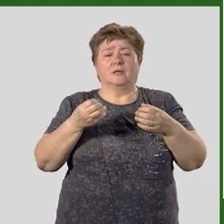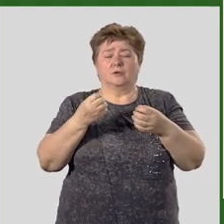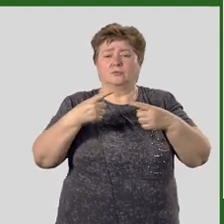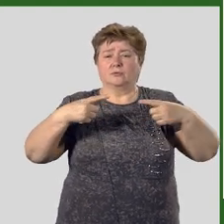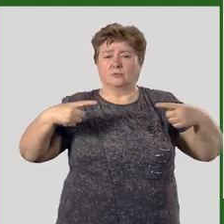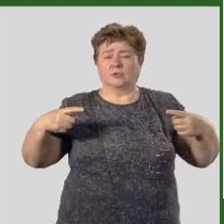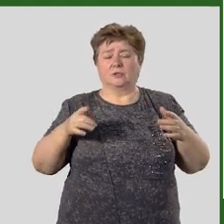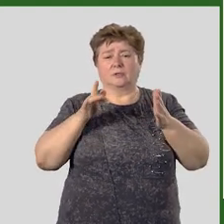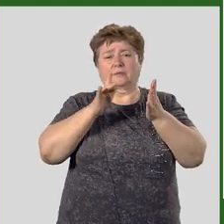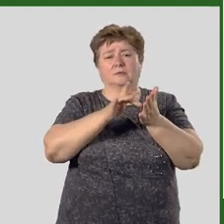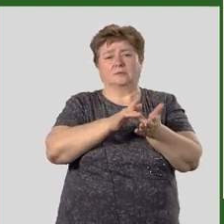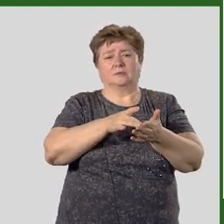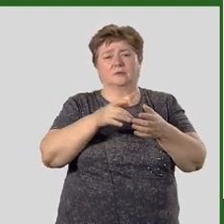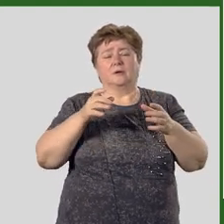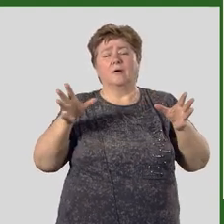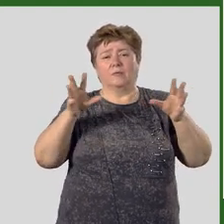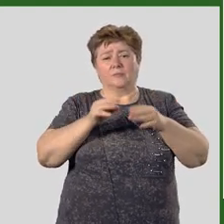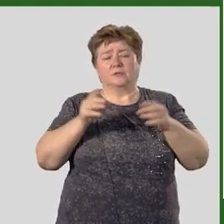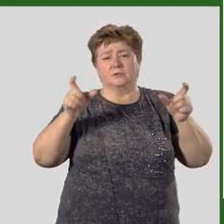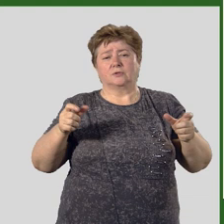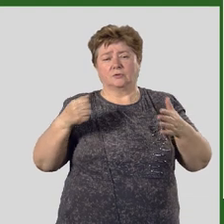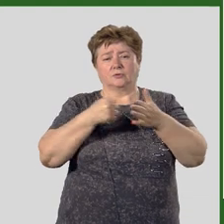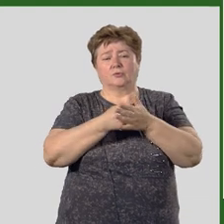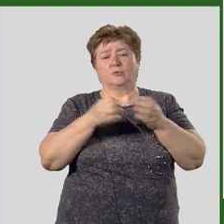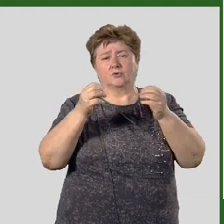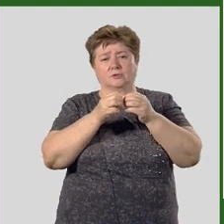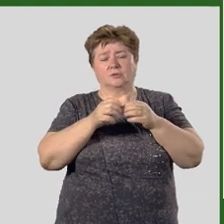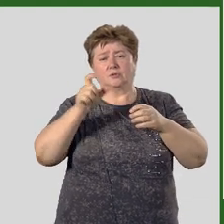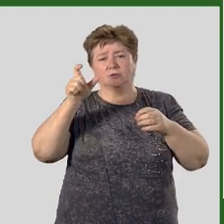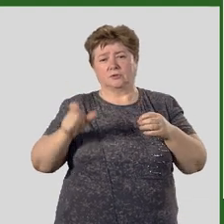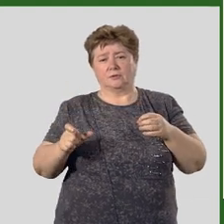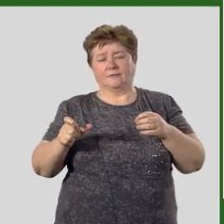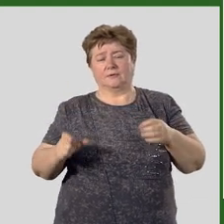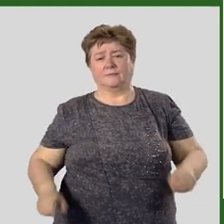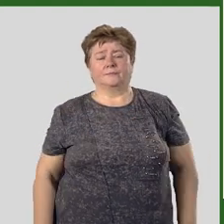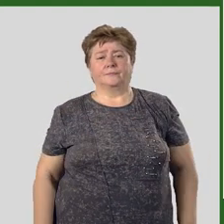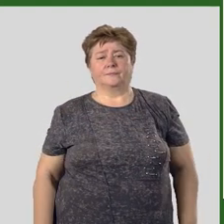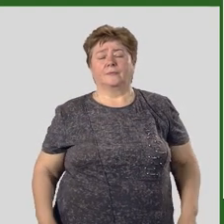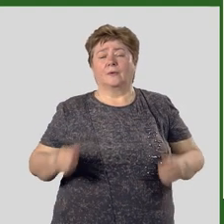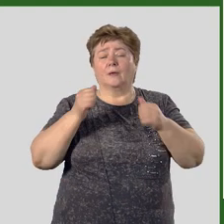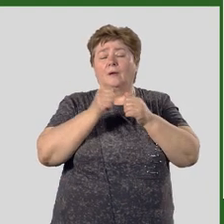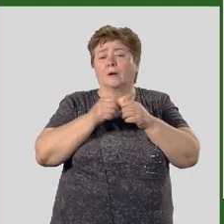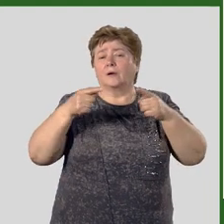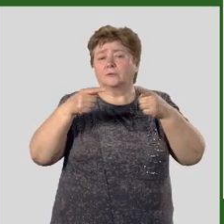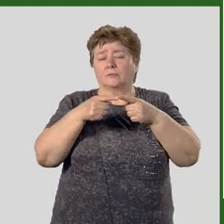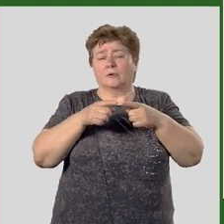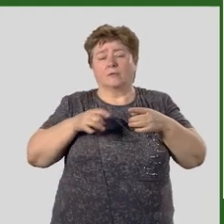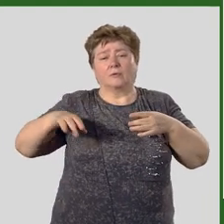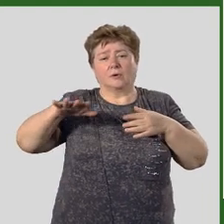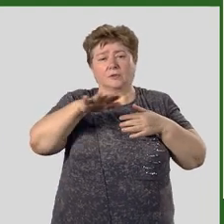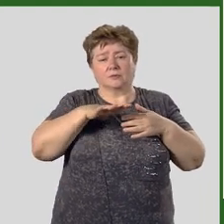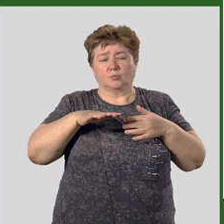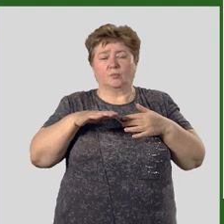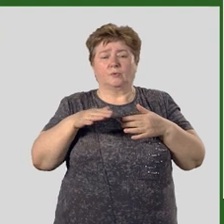другие населенные пункты с жителями до 10 человек. Каждый уголок нашей